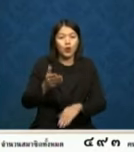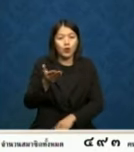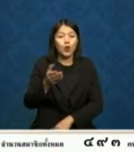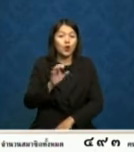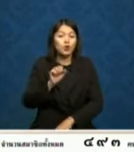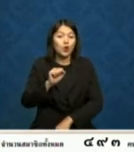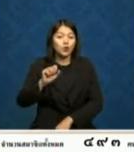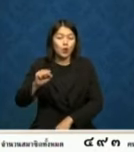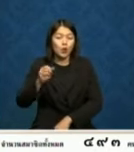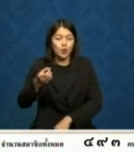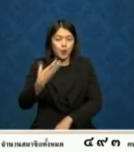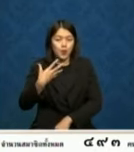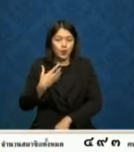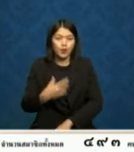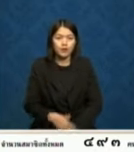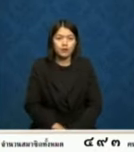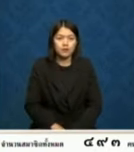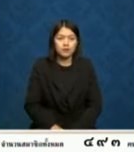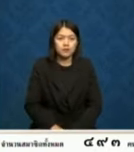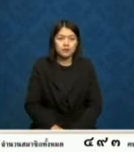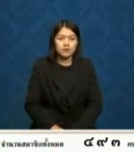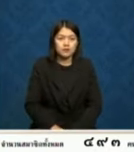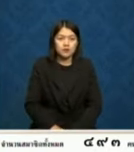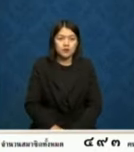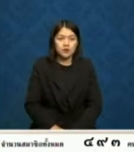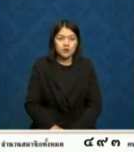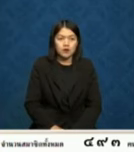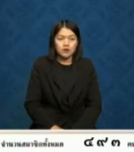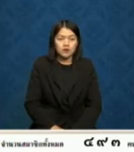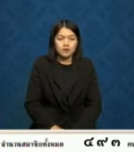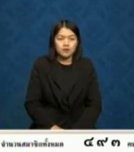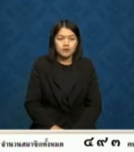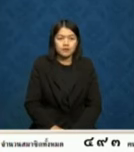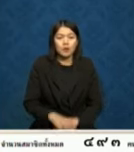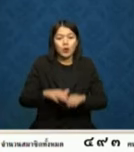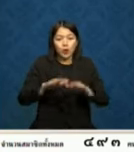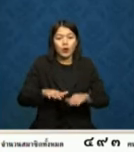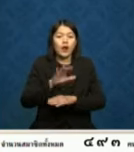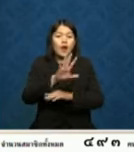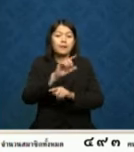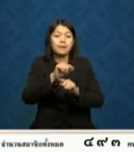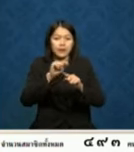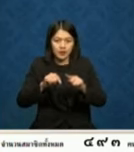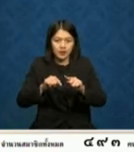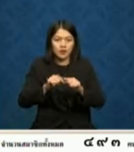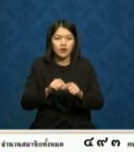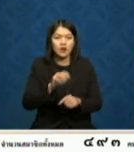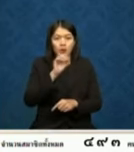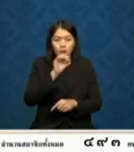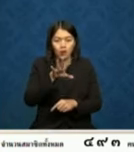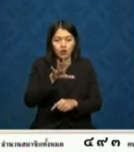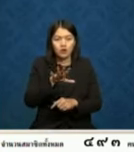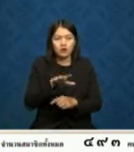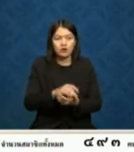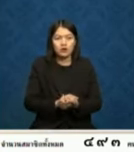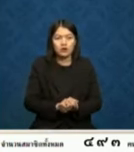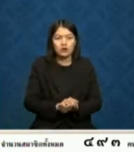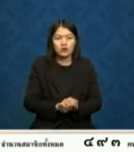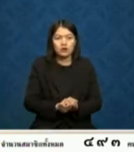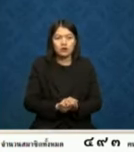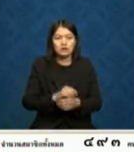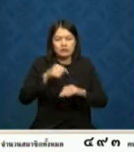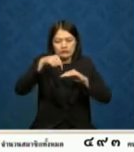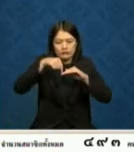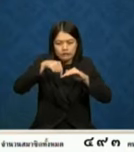สมาชิกผู้สงวนความเห็นนะครับเป็นการสงวนความเห็นไว้ปรับลด 5%นะครับซึ่งต้องเรียนด้วยความเคารพว่าค่อนข้างค่อนข้าง